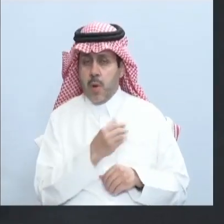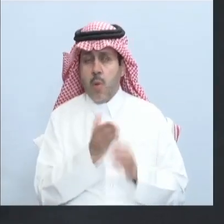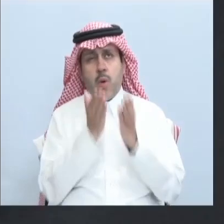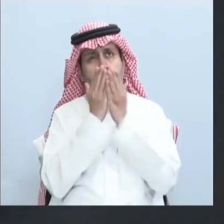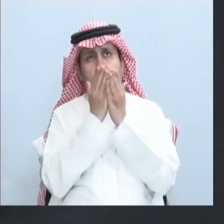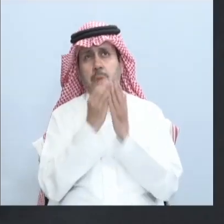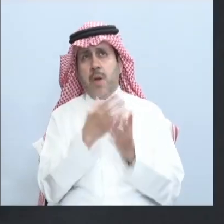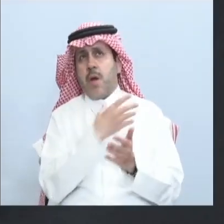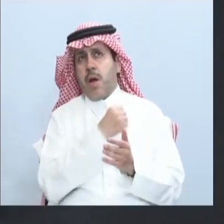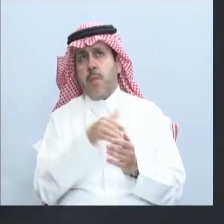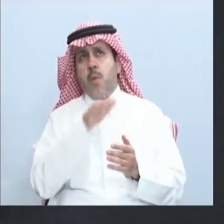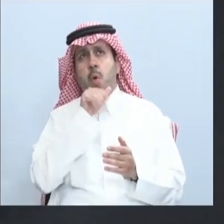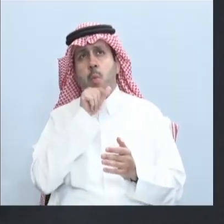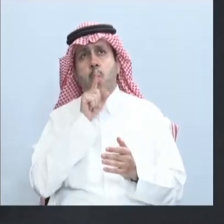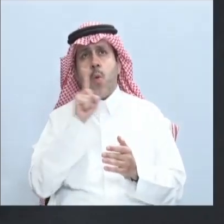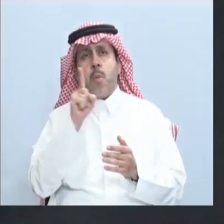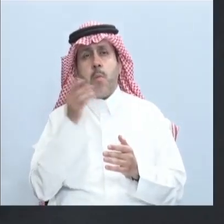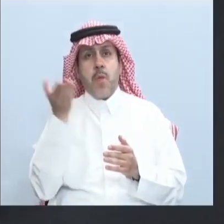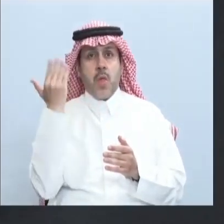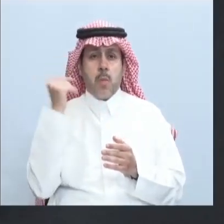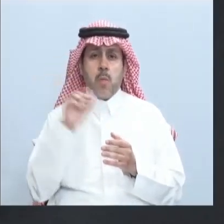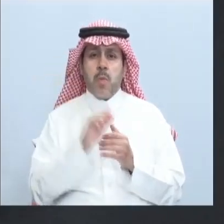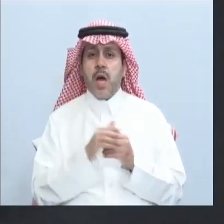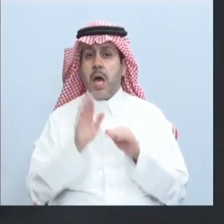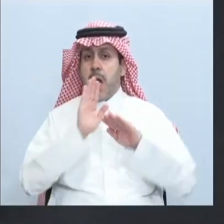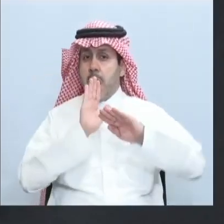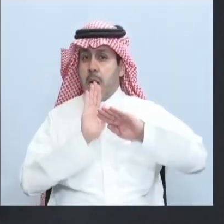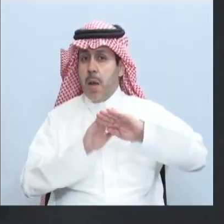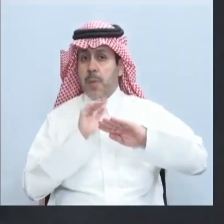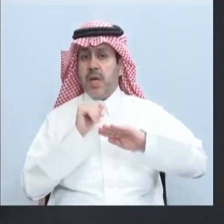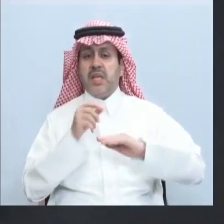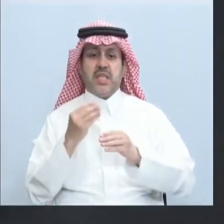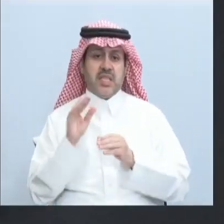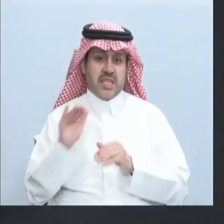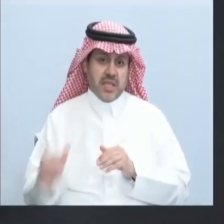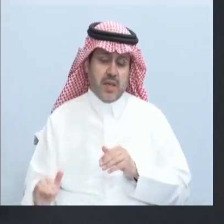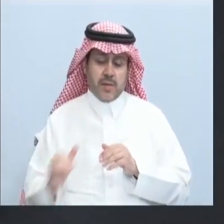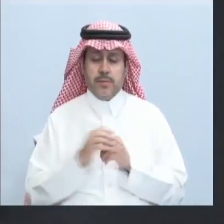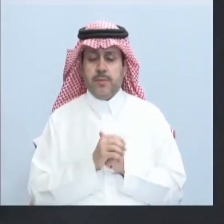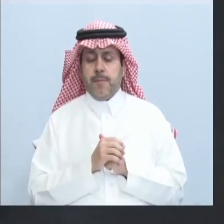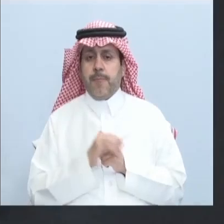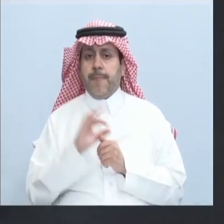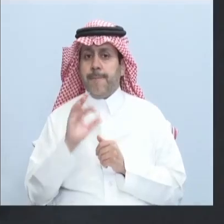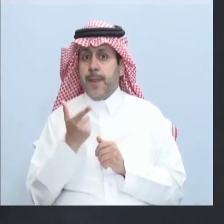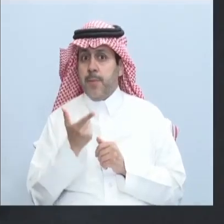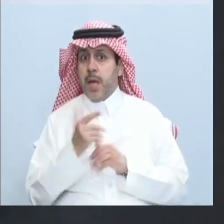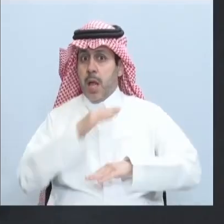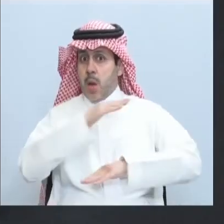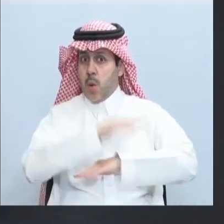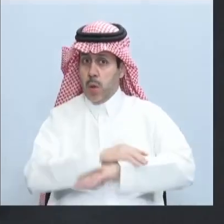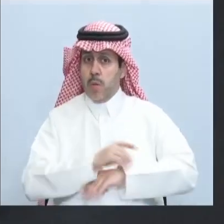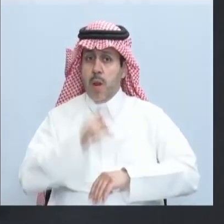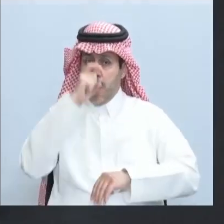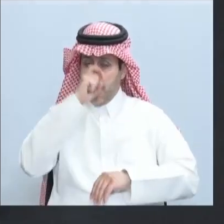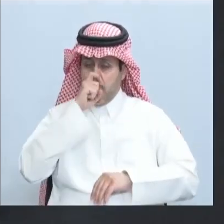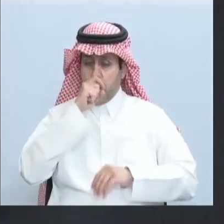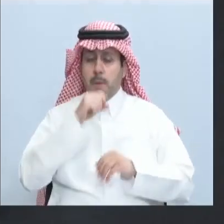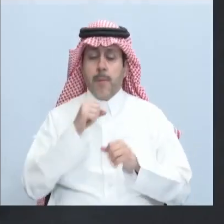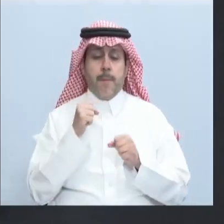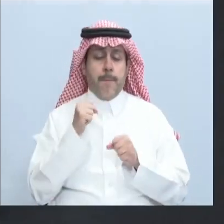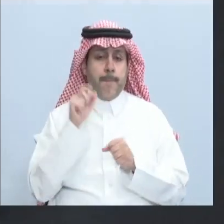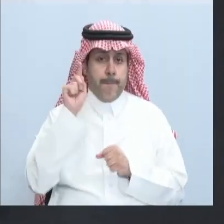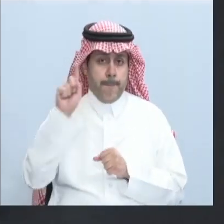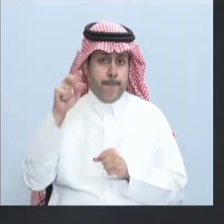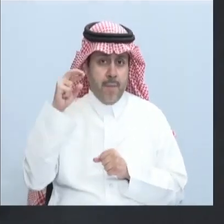صغيرا اذا تستطيع انك تعرف بالنظره عامه للايات ما الخلق الذي اوصى الله ببذله